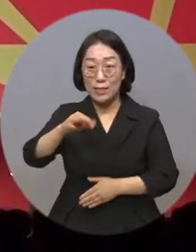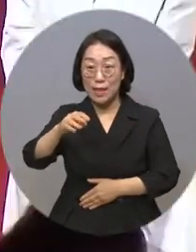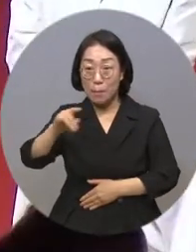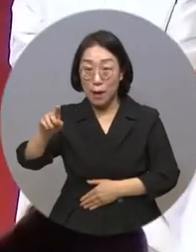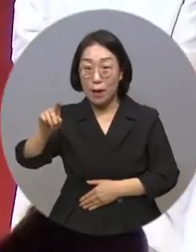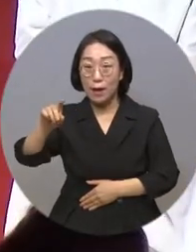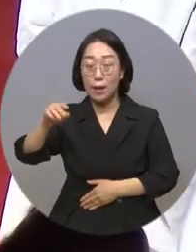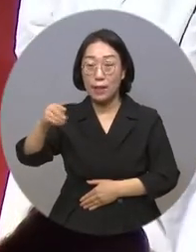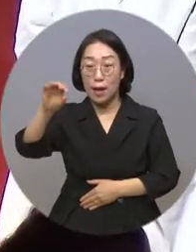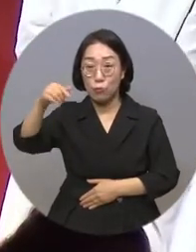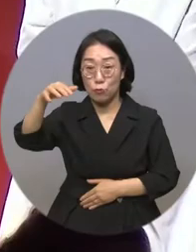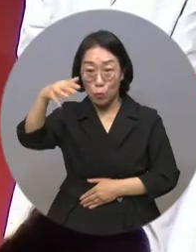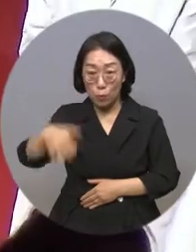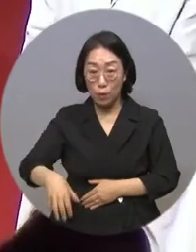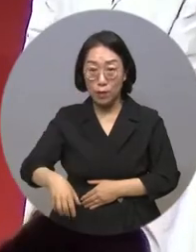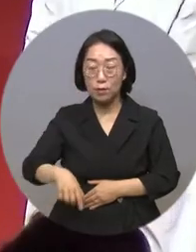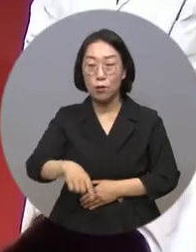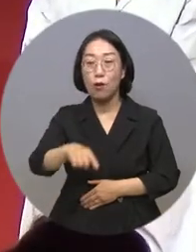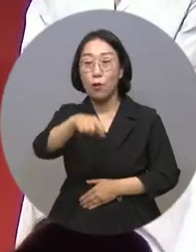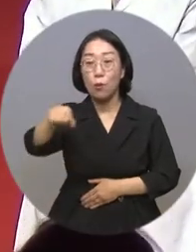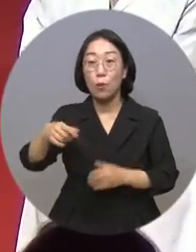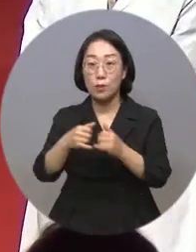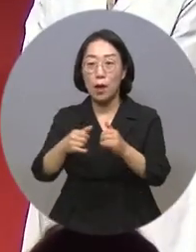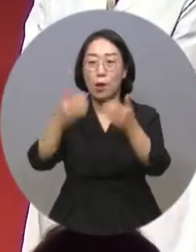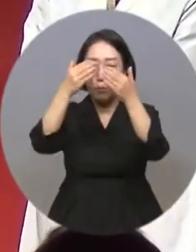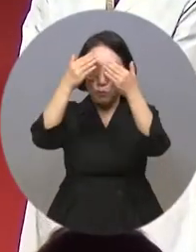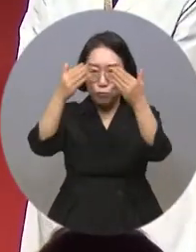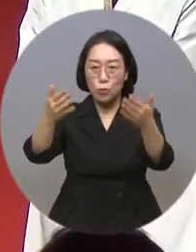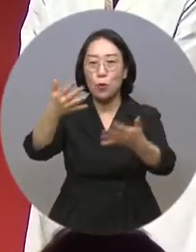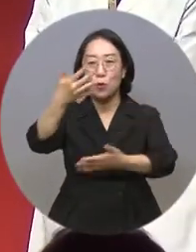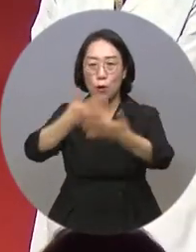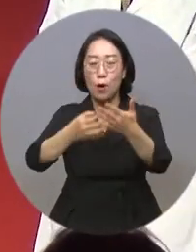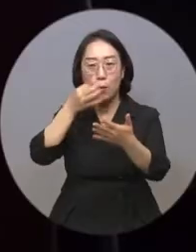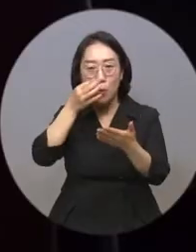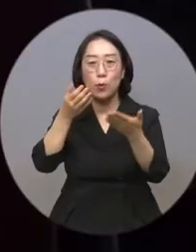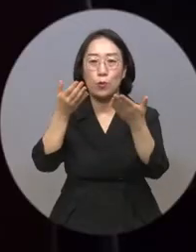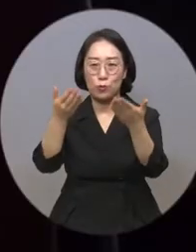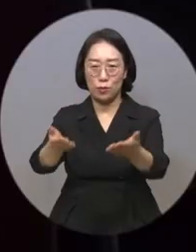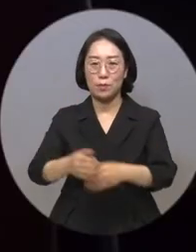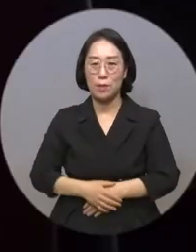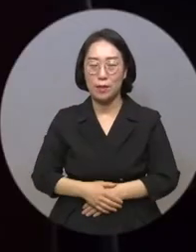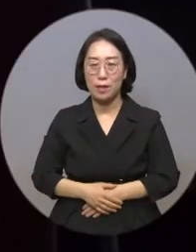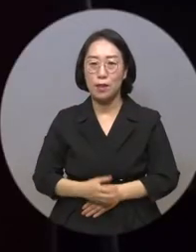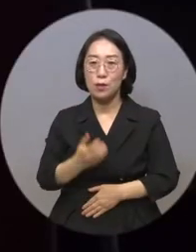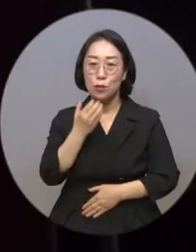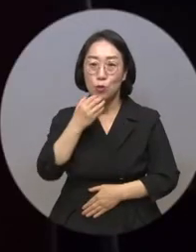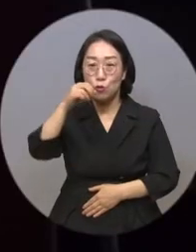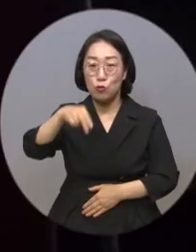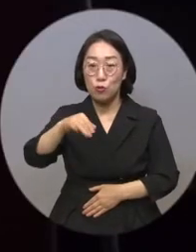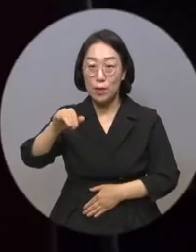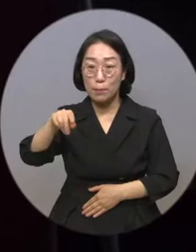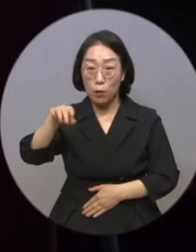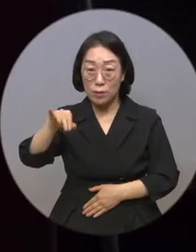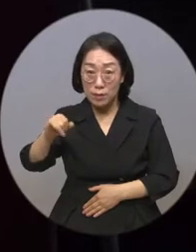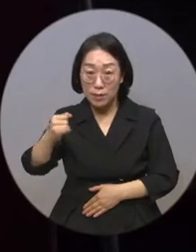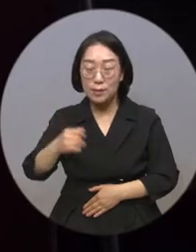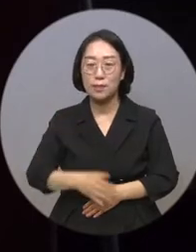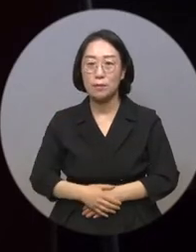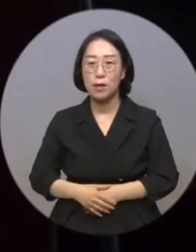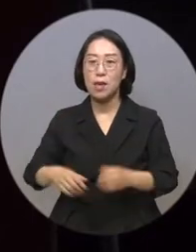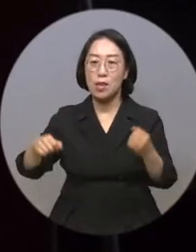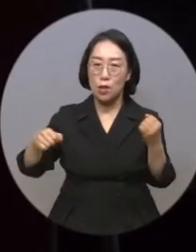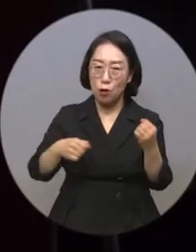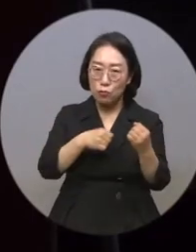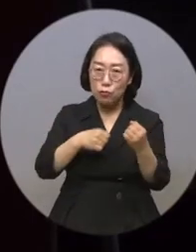개방하여 전주 시민을 대상으로 한 특별 무료 상영회가 진행됐으며 서울 유니버스 챔버 오케스트라가 연주하는